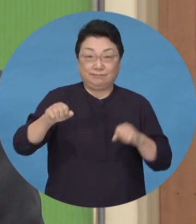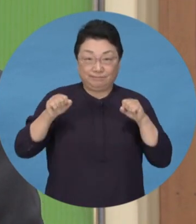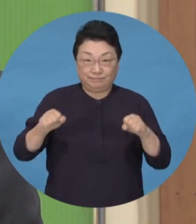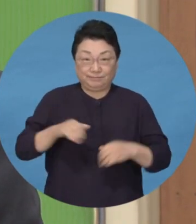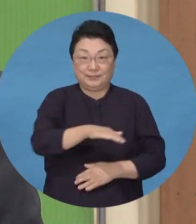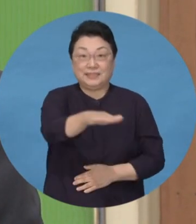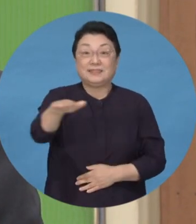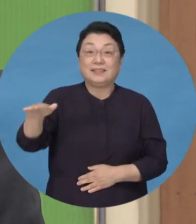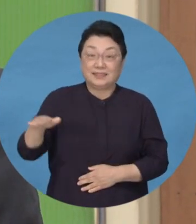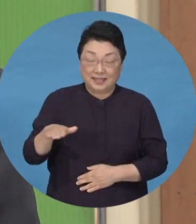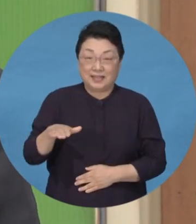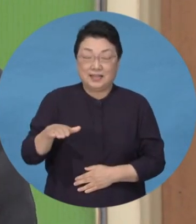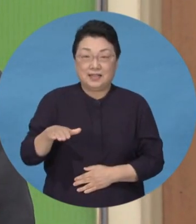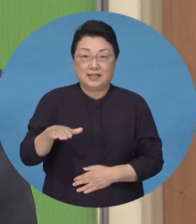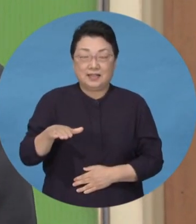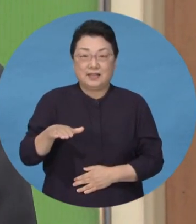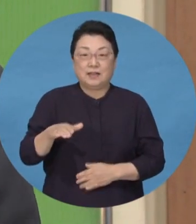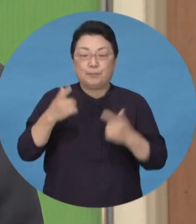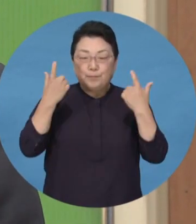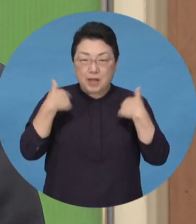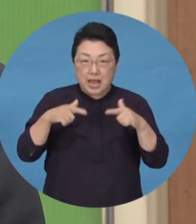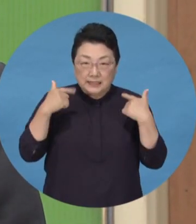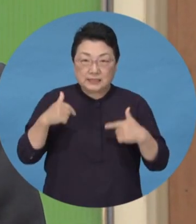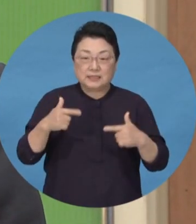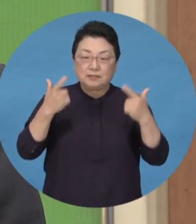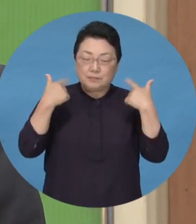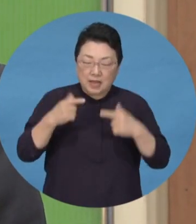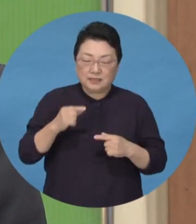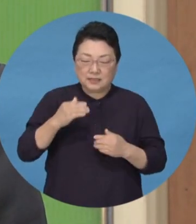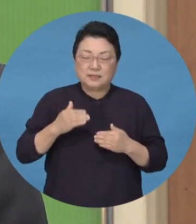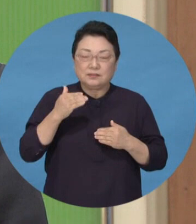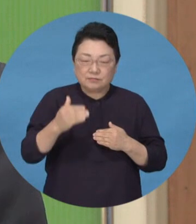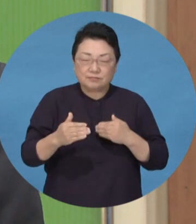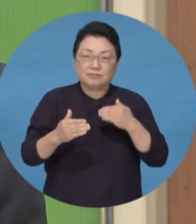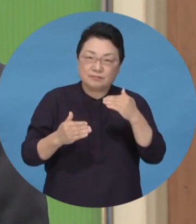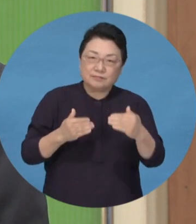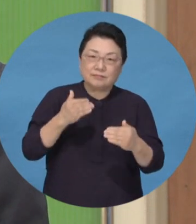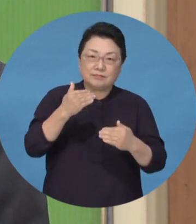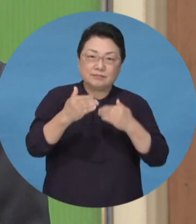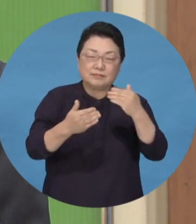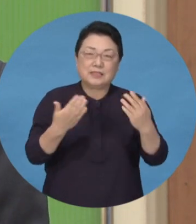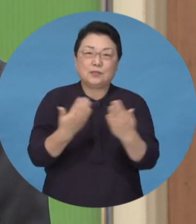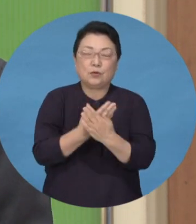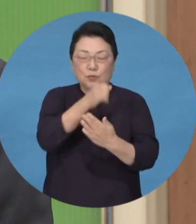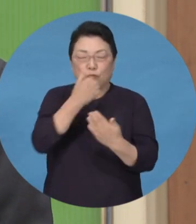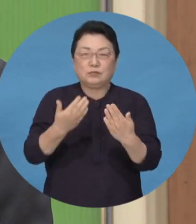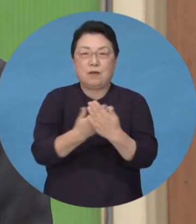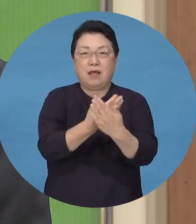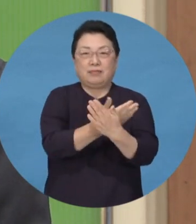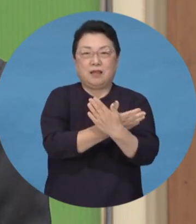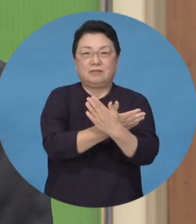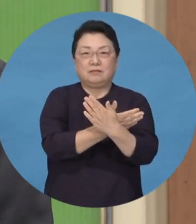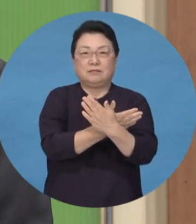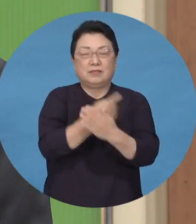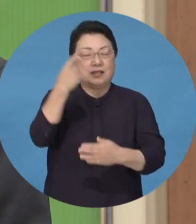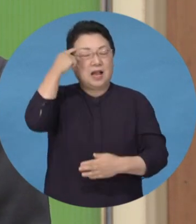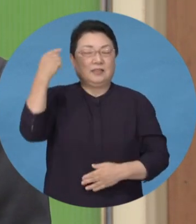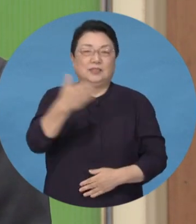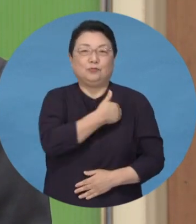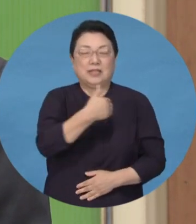が昨日より今日が良くなった今日より明日がよくなるというこういう確信を持っていただけるよう